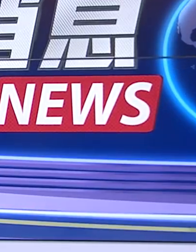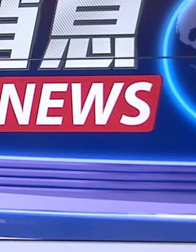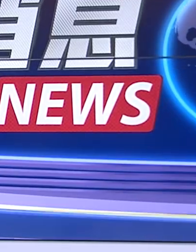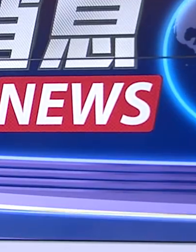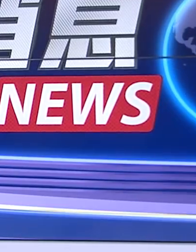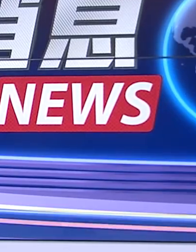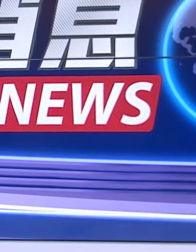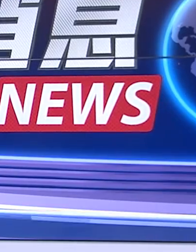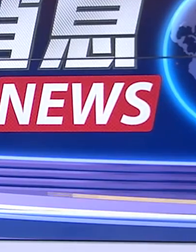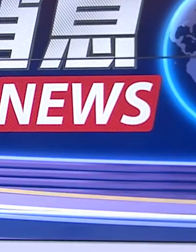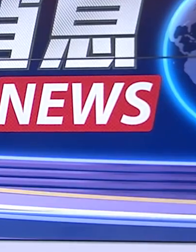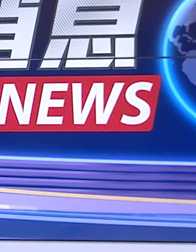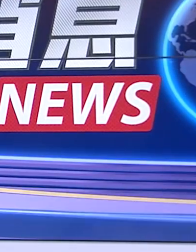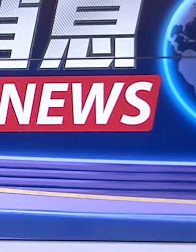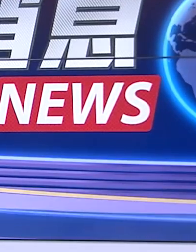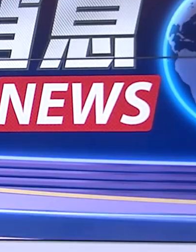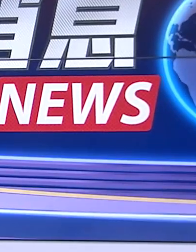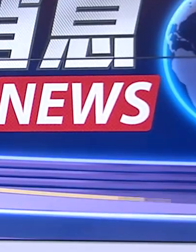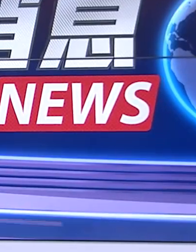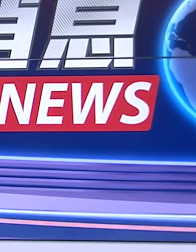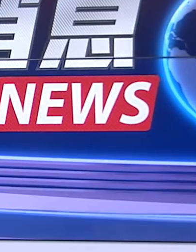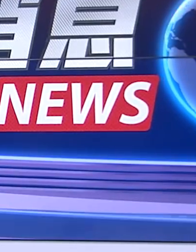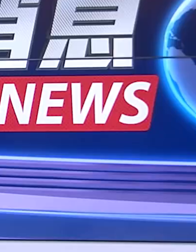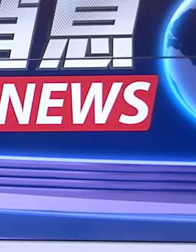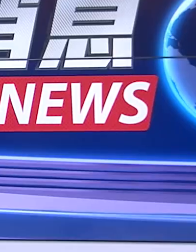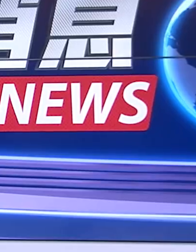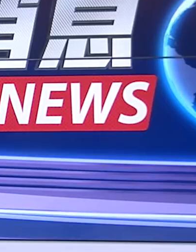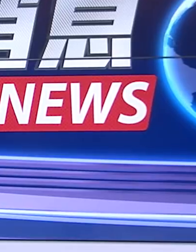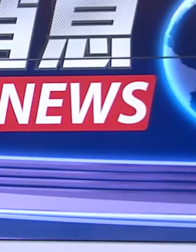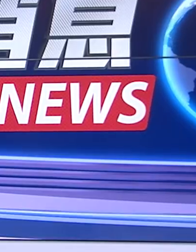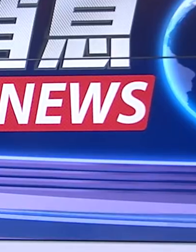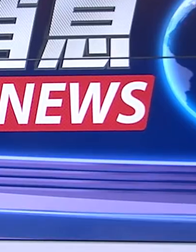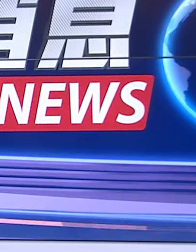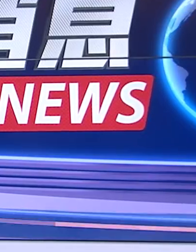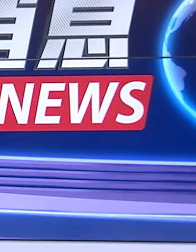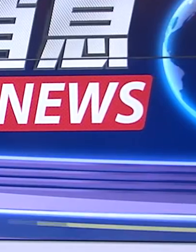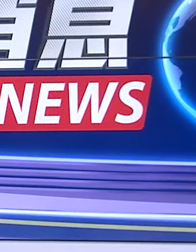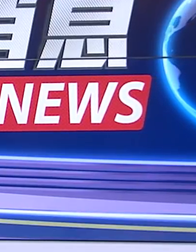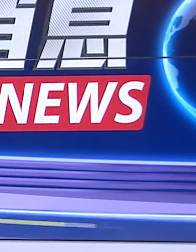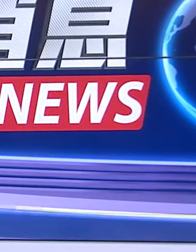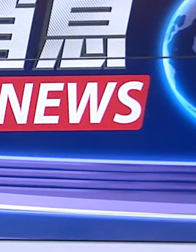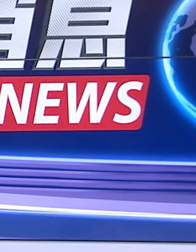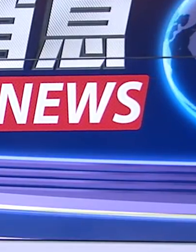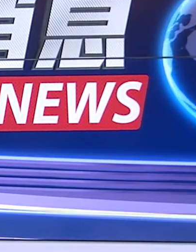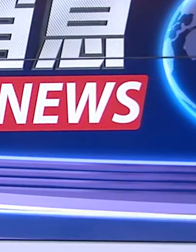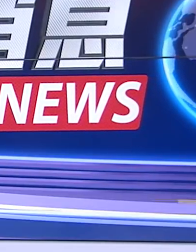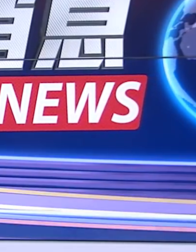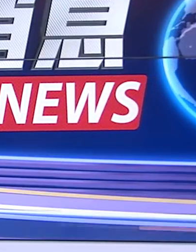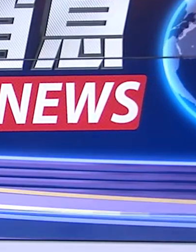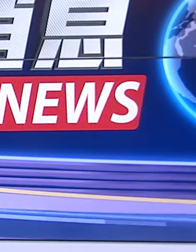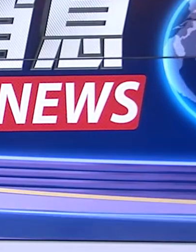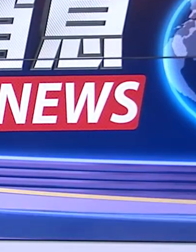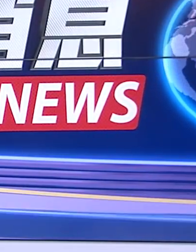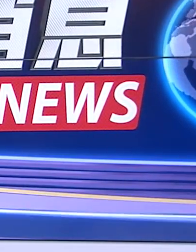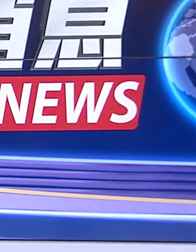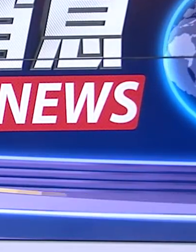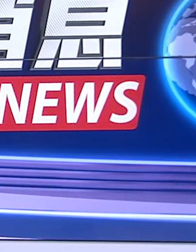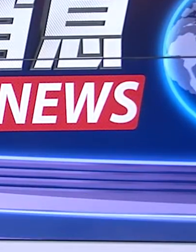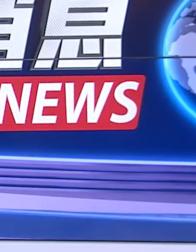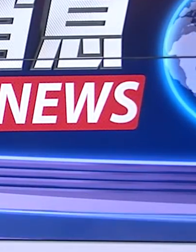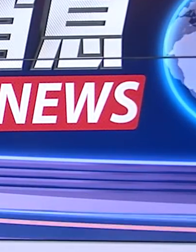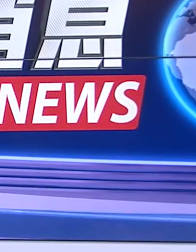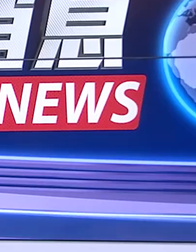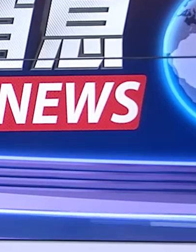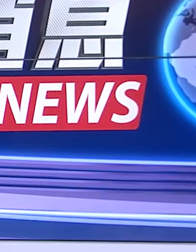名86岁妇人15号打完疫苗之后呢，就出现了呕吐发烧症状。在今天上午呢，儿子发现他已经倒卧